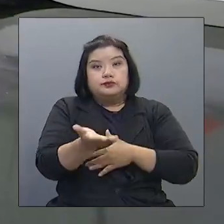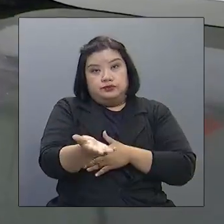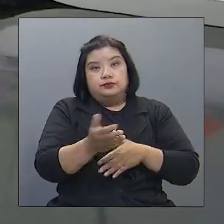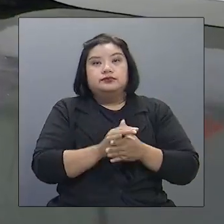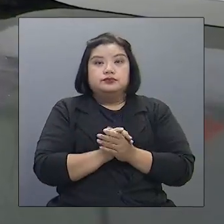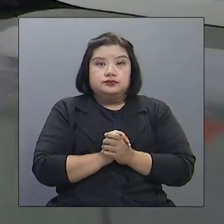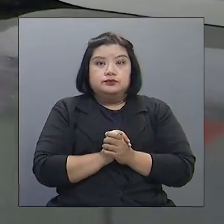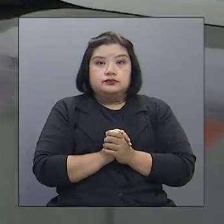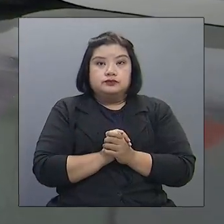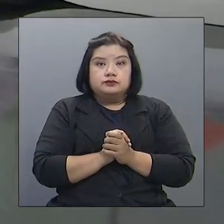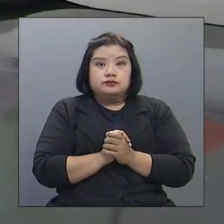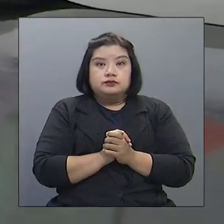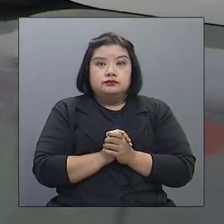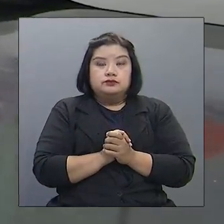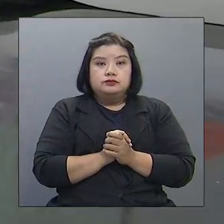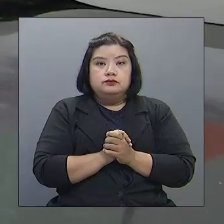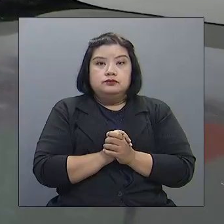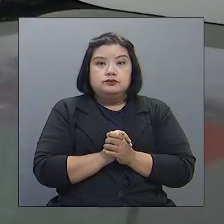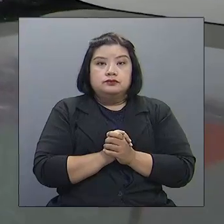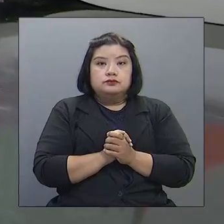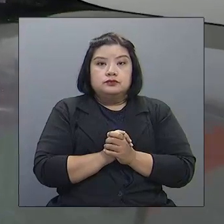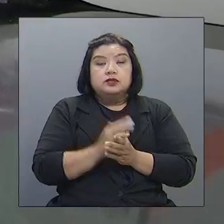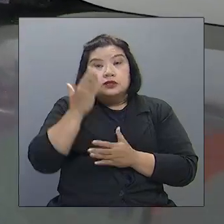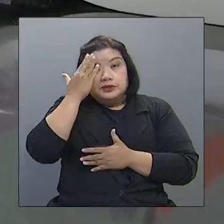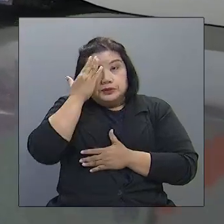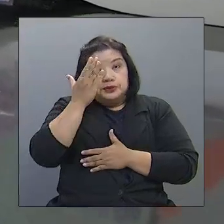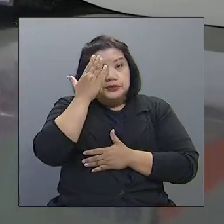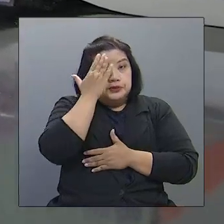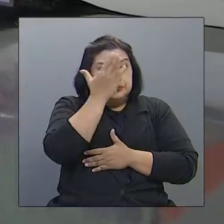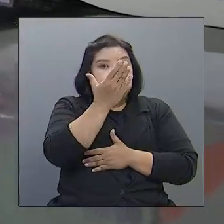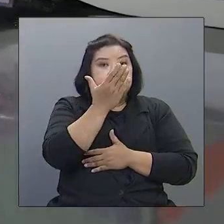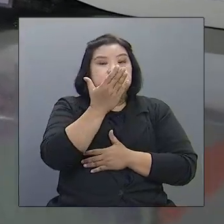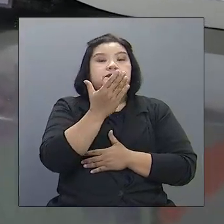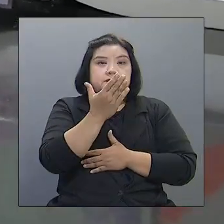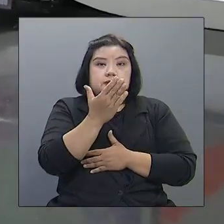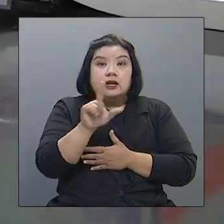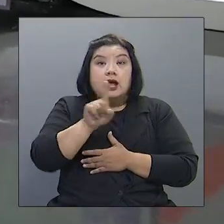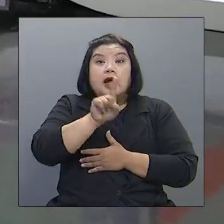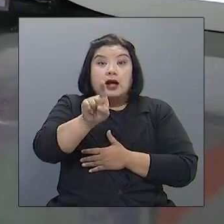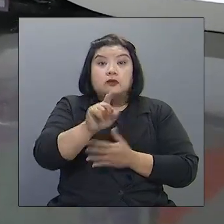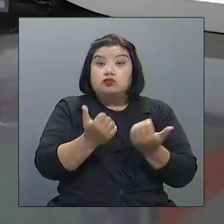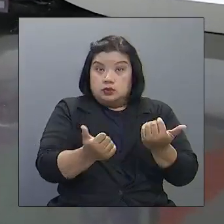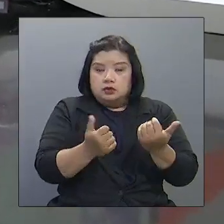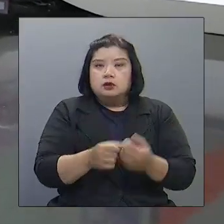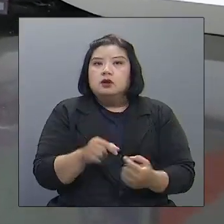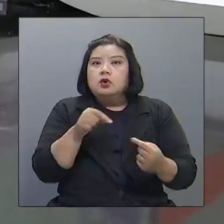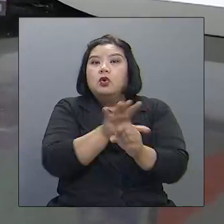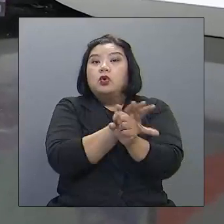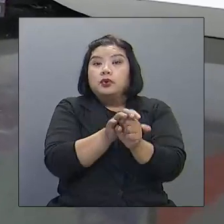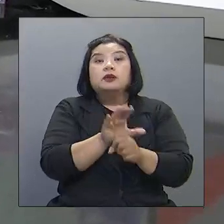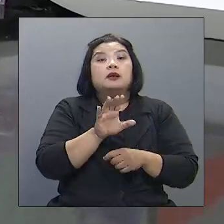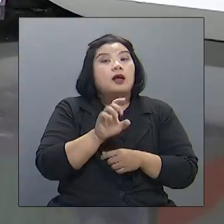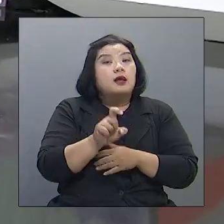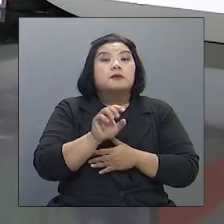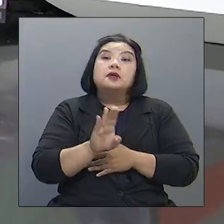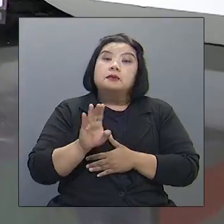สดีค่ะ ครับสวัสดีครับคุณเจษฎาคุณพรพรสวัสดีครับ ค่ะอาจารย์อย่างเราพบ XBB แล้วอย่างน้อยๆ